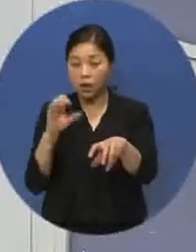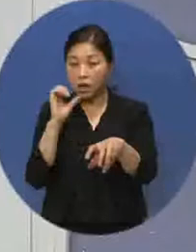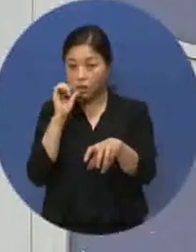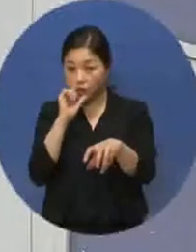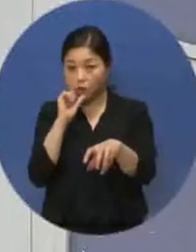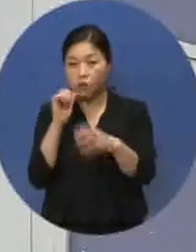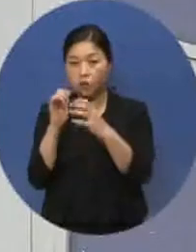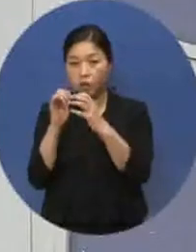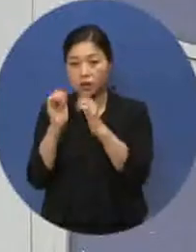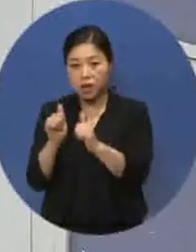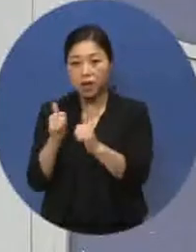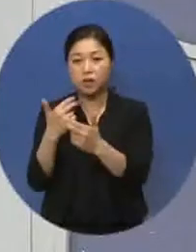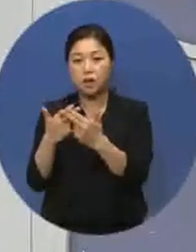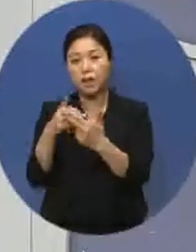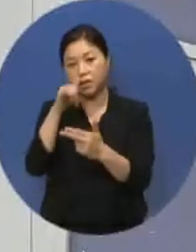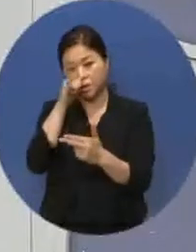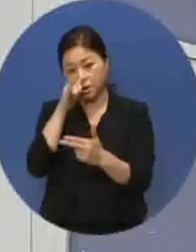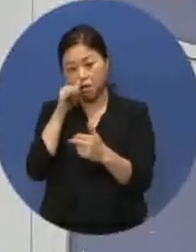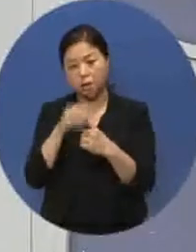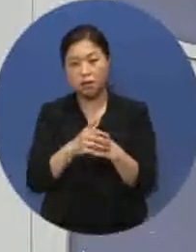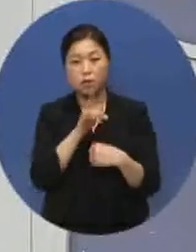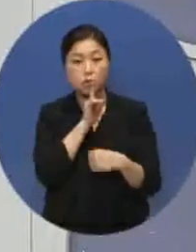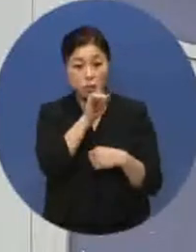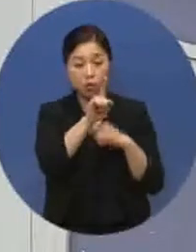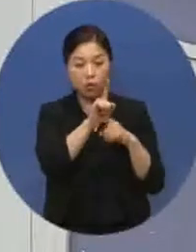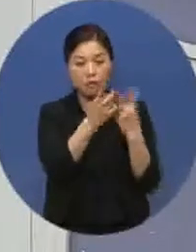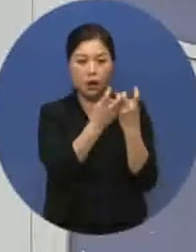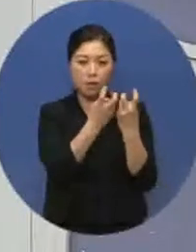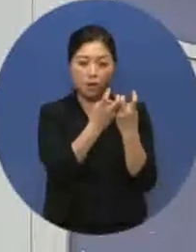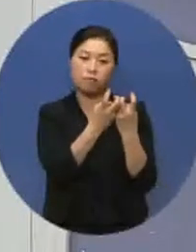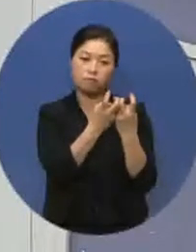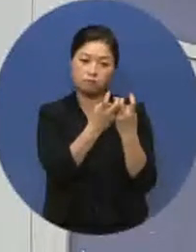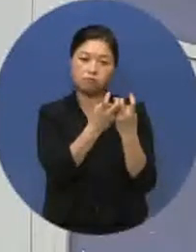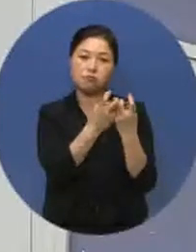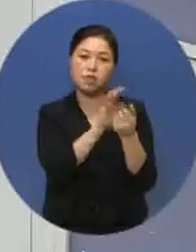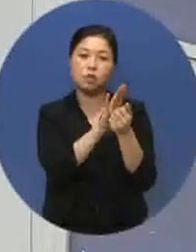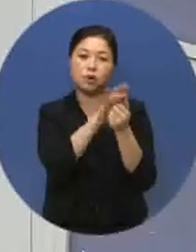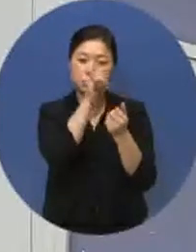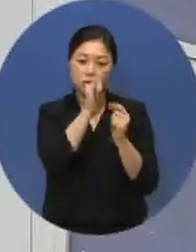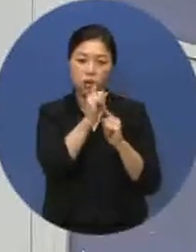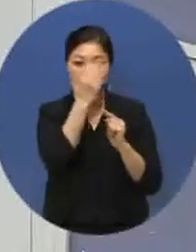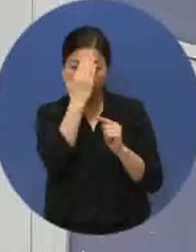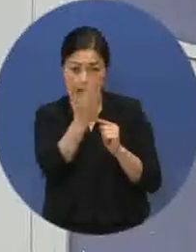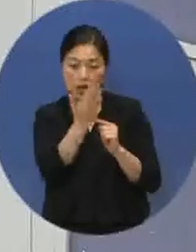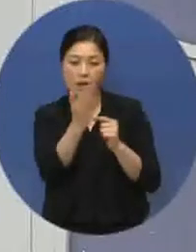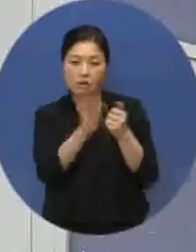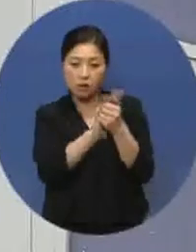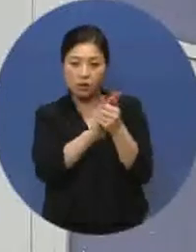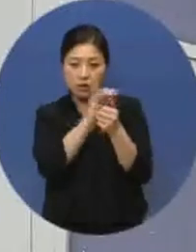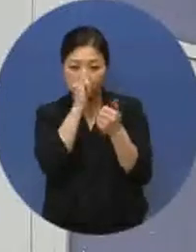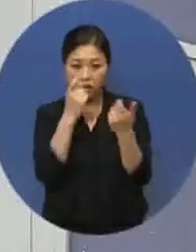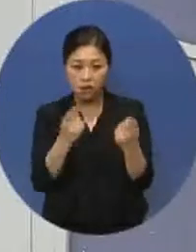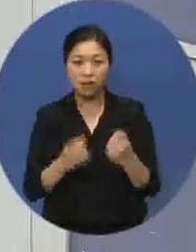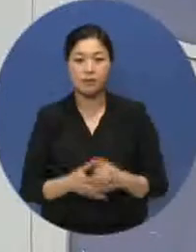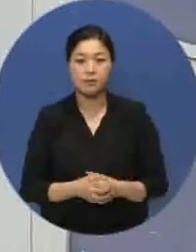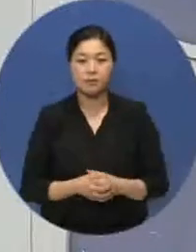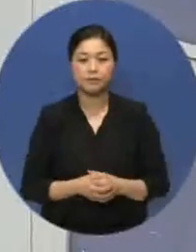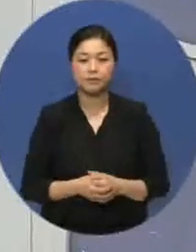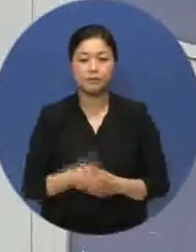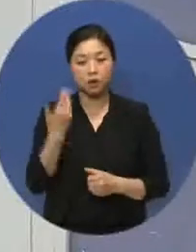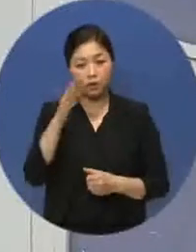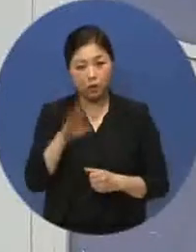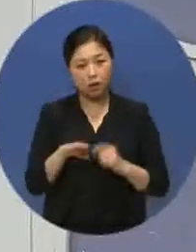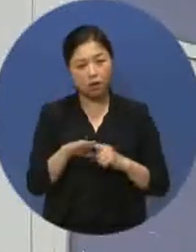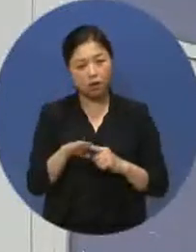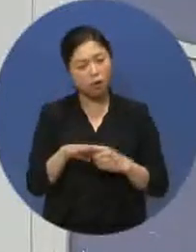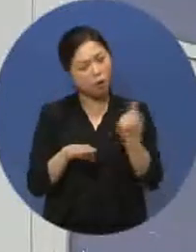다 소송구조제도가 있어요. 우리 사회 약자들을 위한 그 무료 어떤 소송 서비스를 다 제공하고 있습니다.